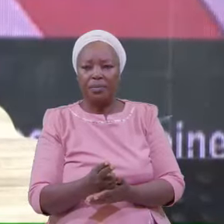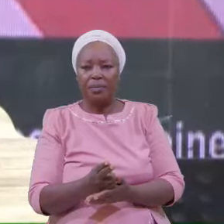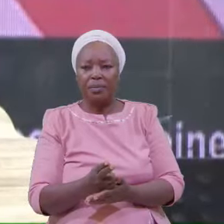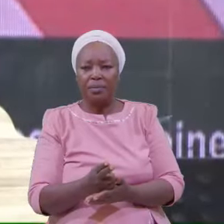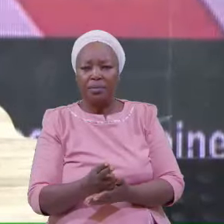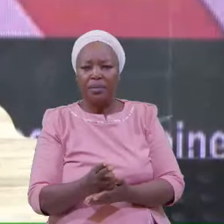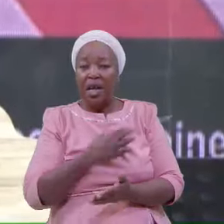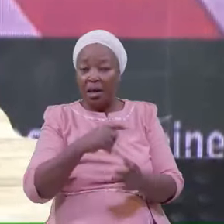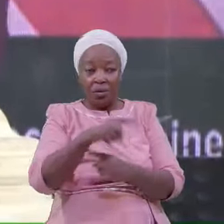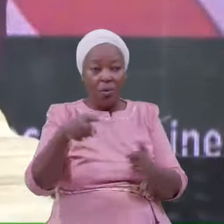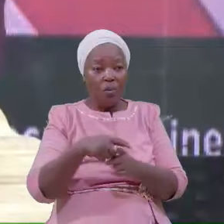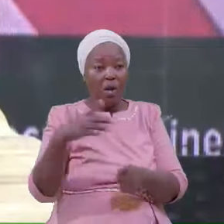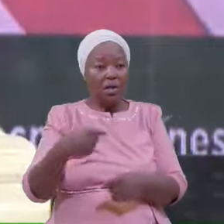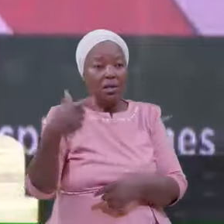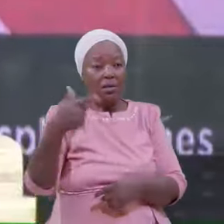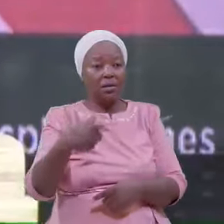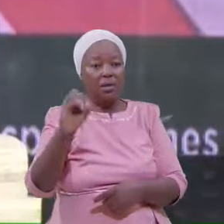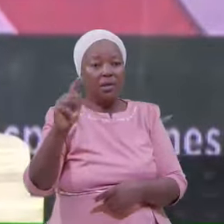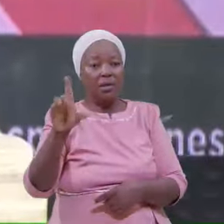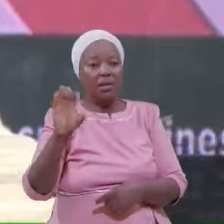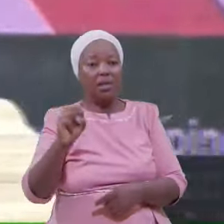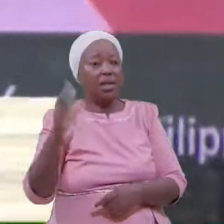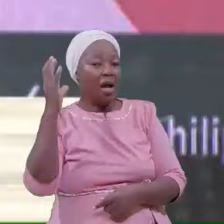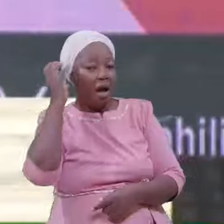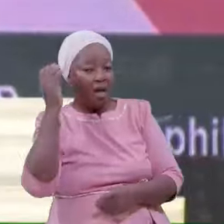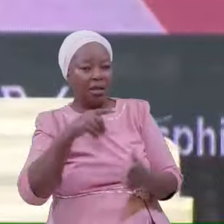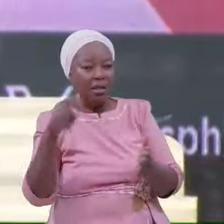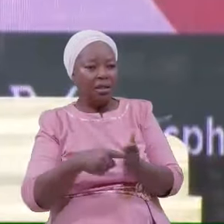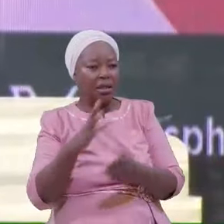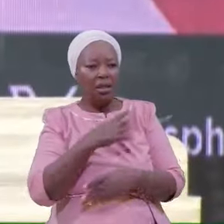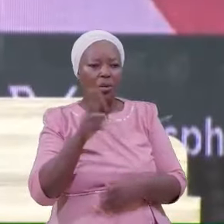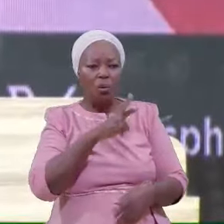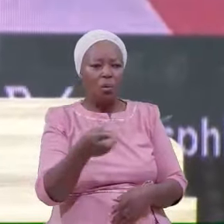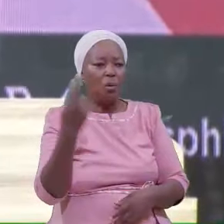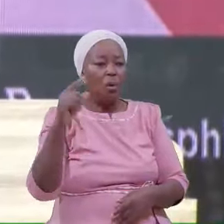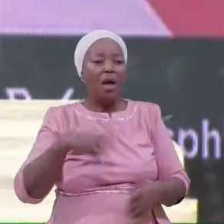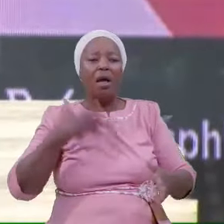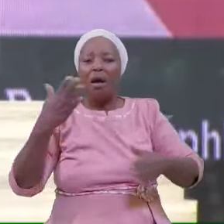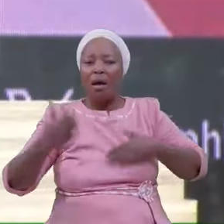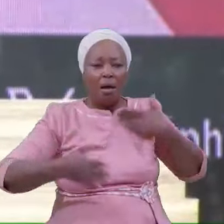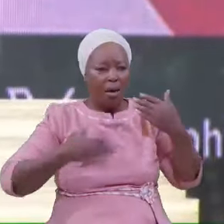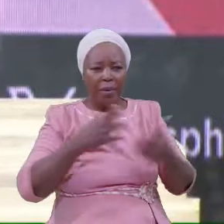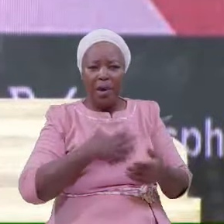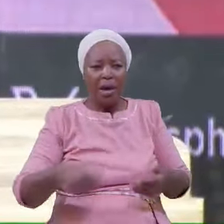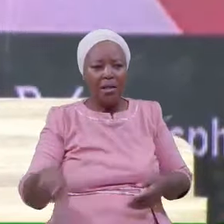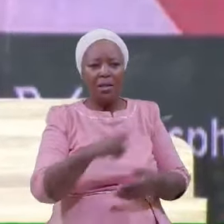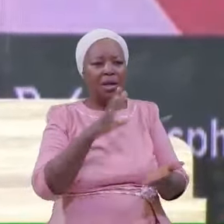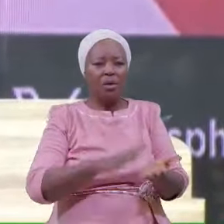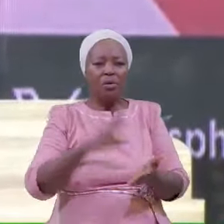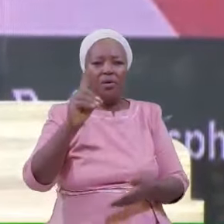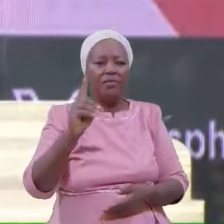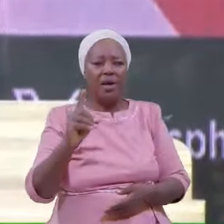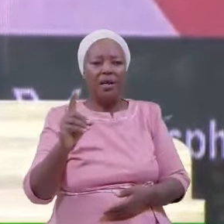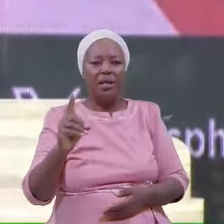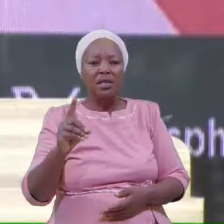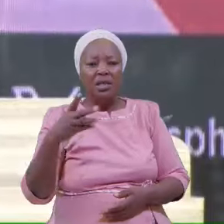the Gentiles had this, they were glad. Nung marinig ng mga hintil ito, and they glorified the word